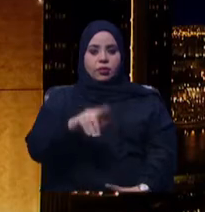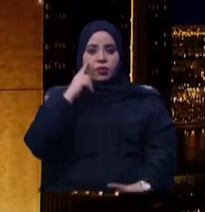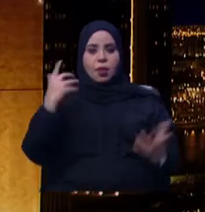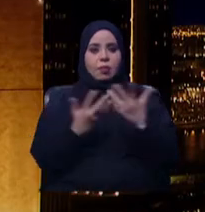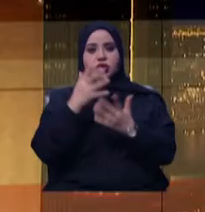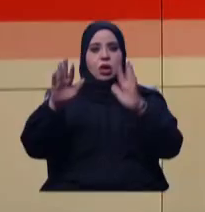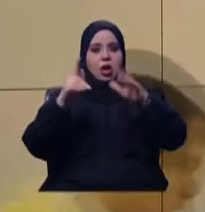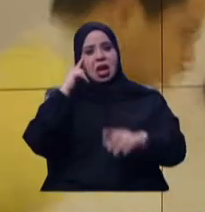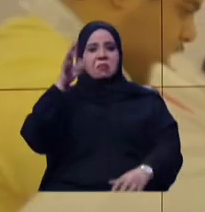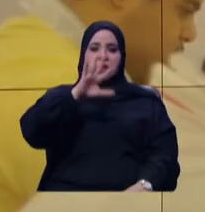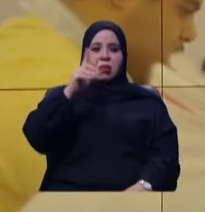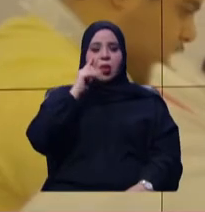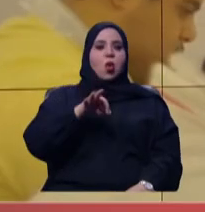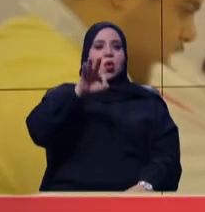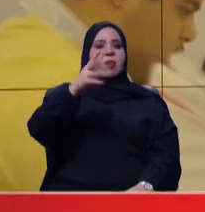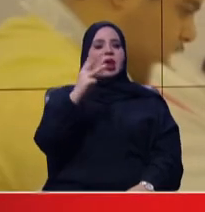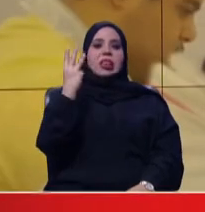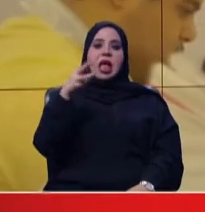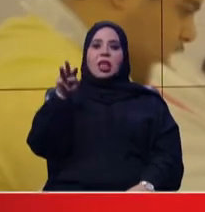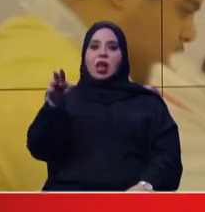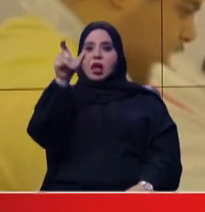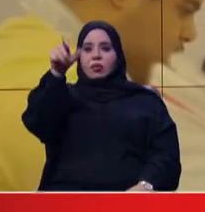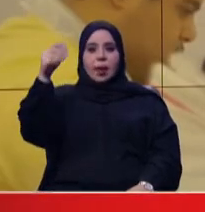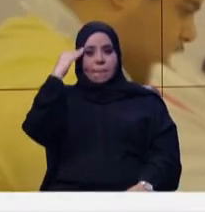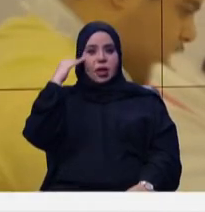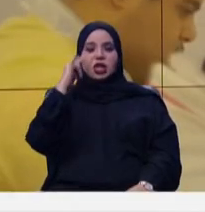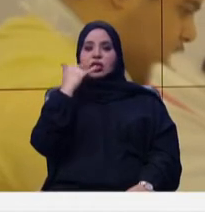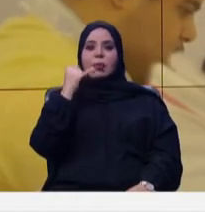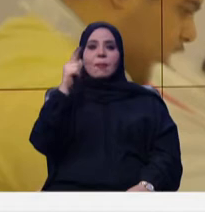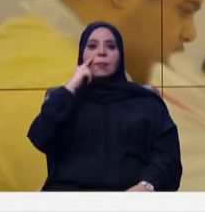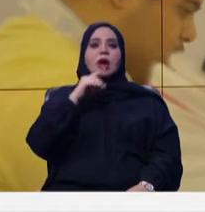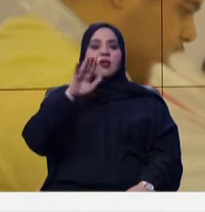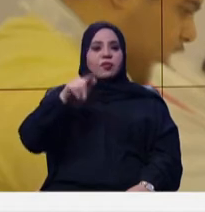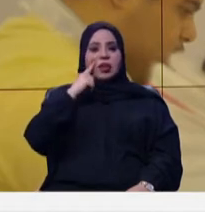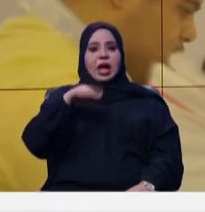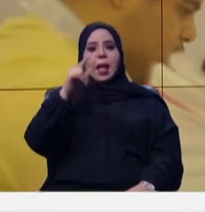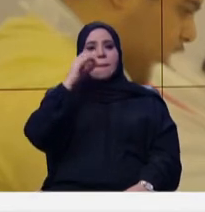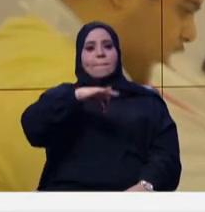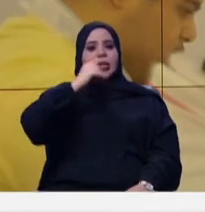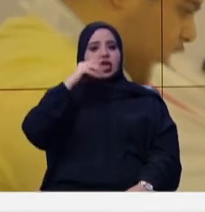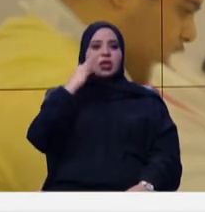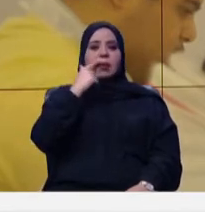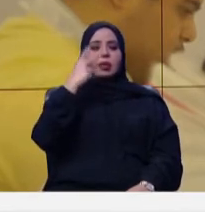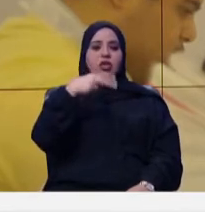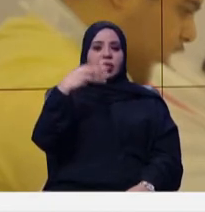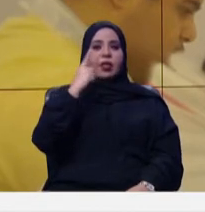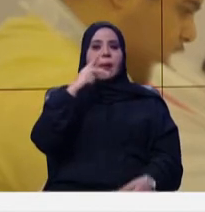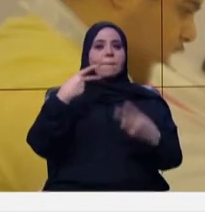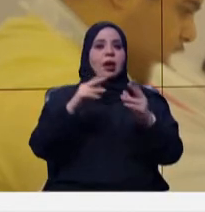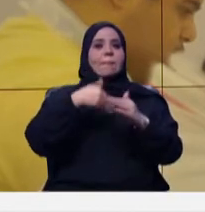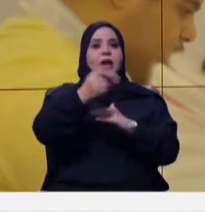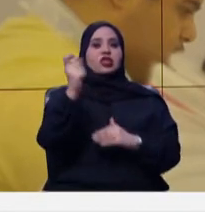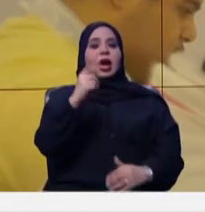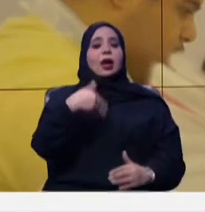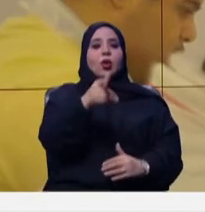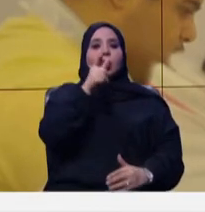بمشاركة يتوقع أن تصل ل 3000 شاب وشابة، تستعد مدينة الشباب 2030 لفتح أبوابها الشهر المقبل تحت